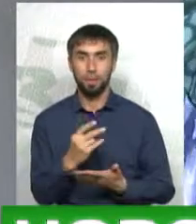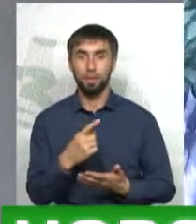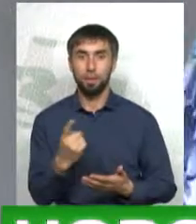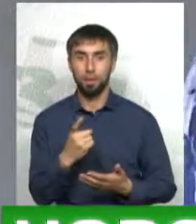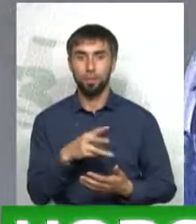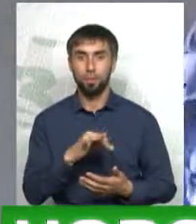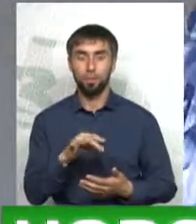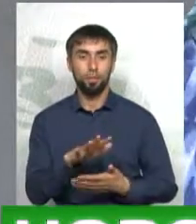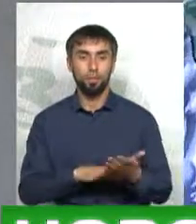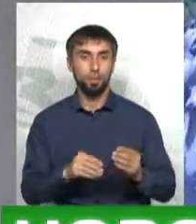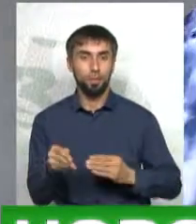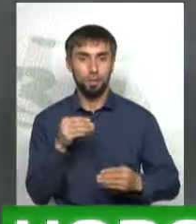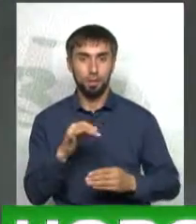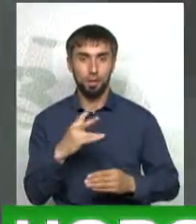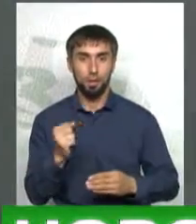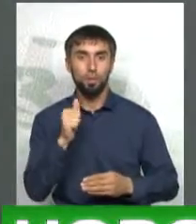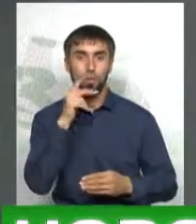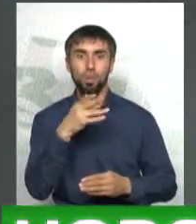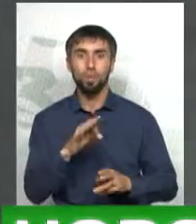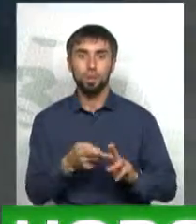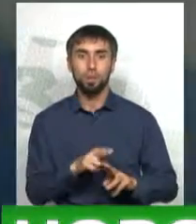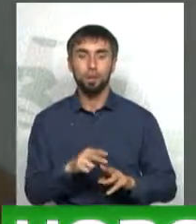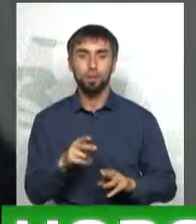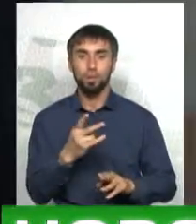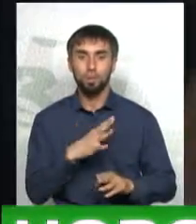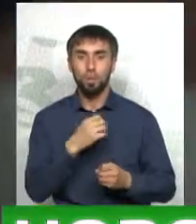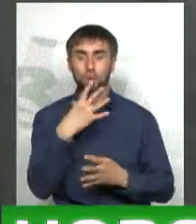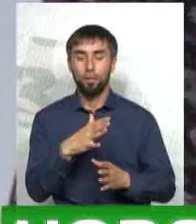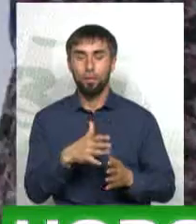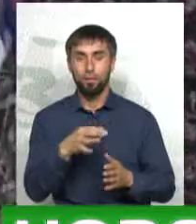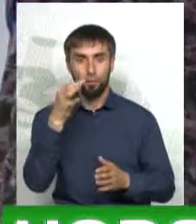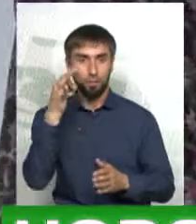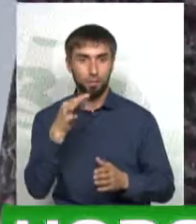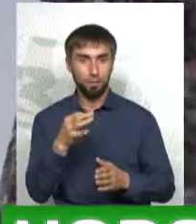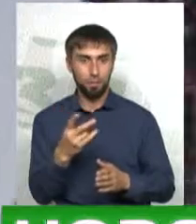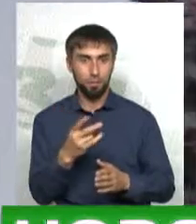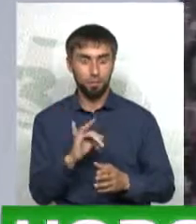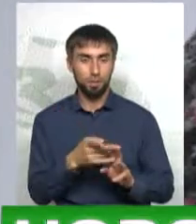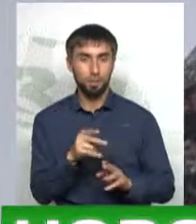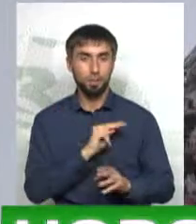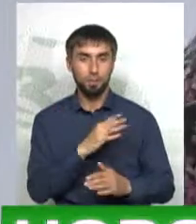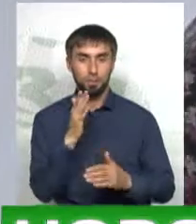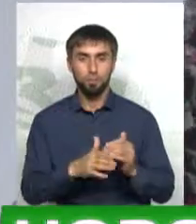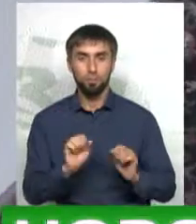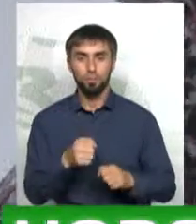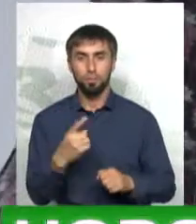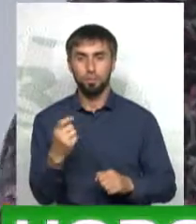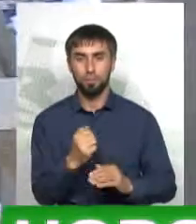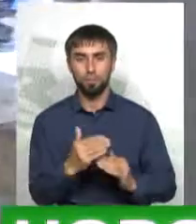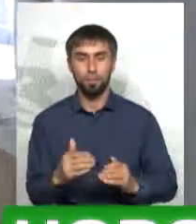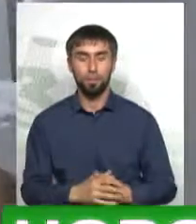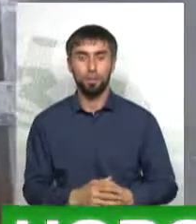первом маляры продолжают шпаклевать стены, которые до этого пришлось хорошенько выровнять. Завершение этих работ займет чуть больше